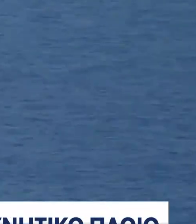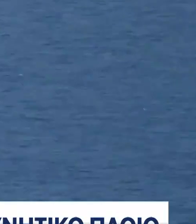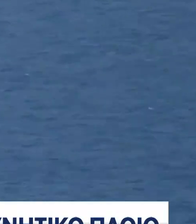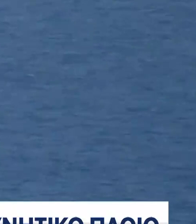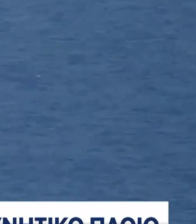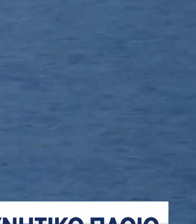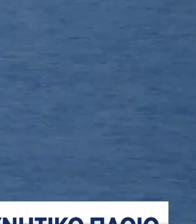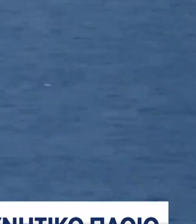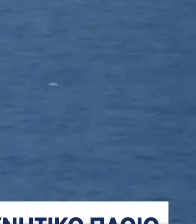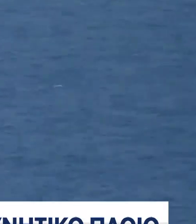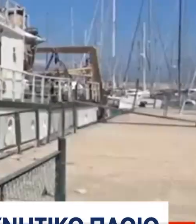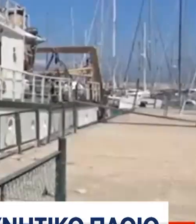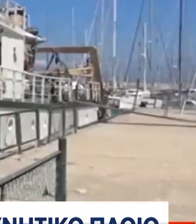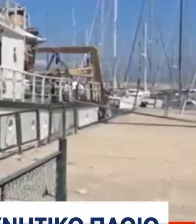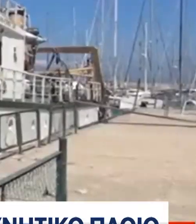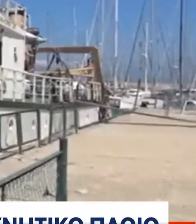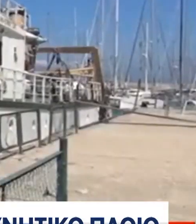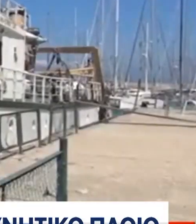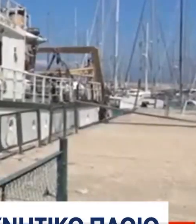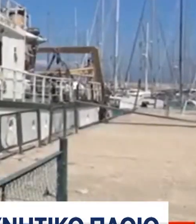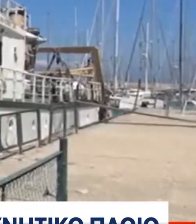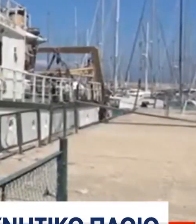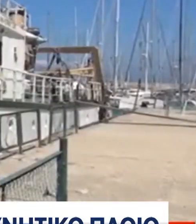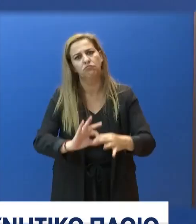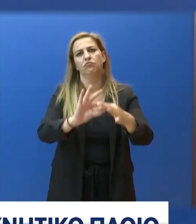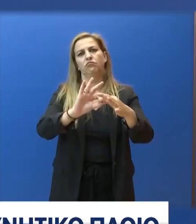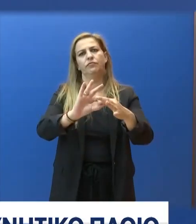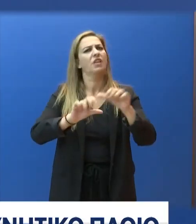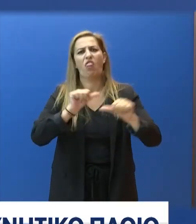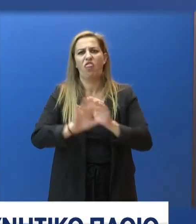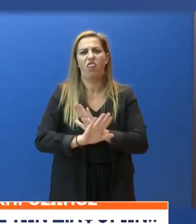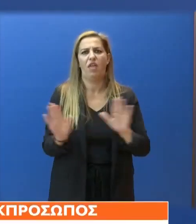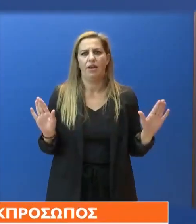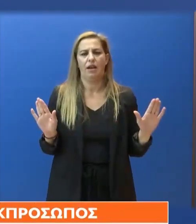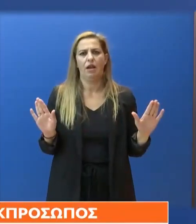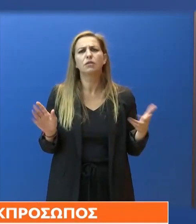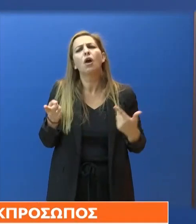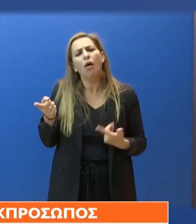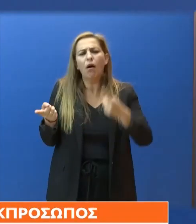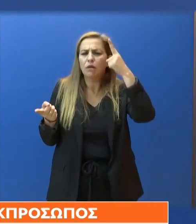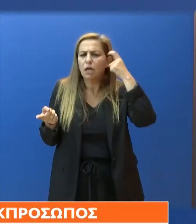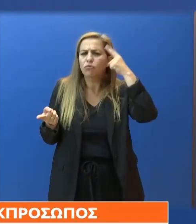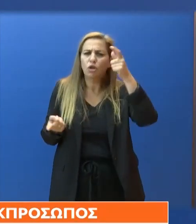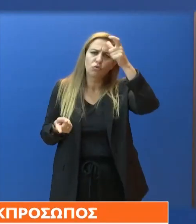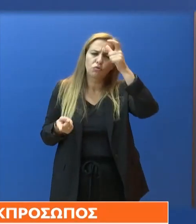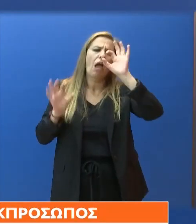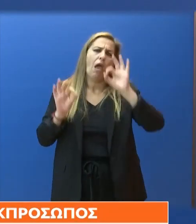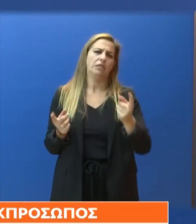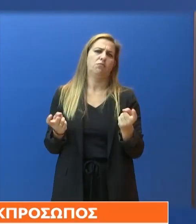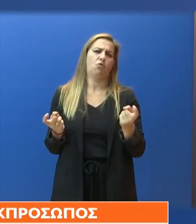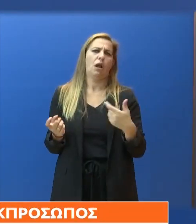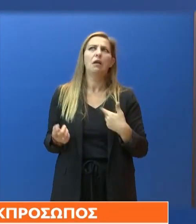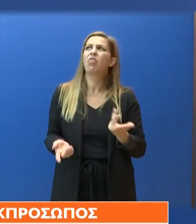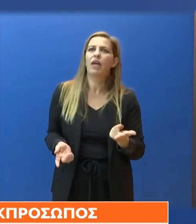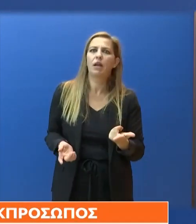στις τουρκικές ακτές βόρεια της Κύπρου, ενώ τώρα επέστρεψε στη Φινίκη για ανεφοδιασμό. Δεν ευνηδιαζόμαστε από τη συμπεριφορά